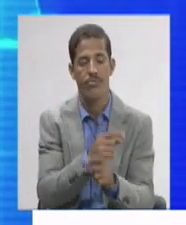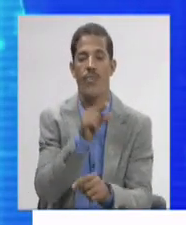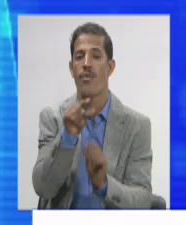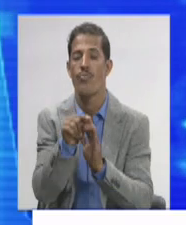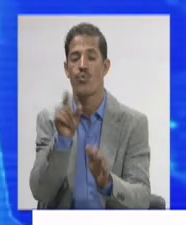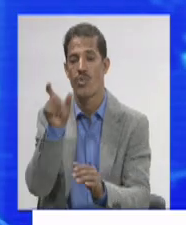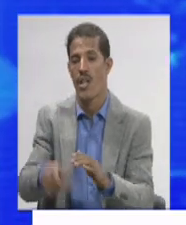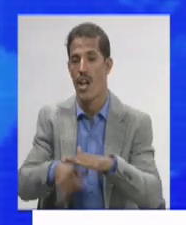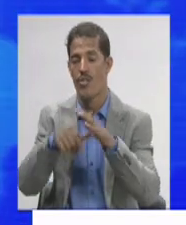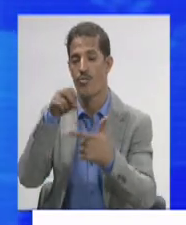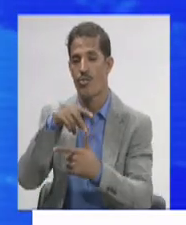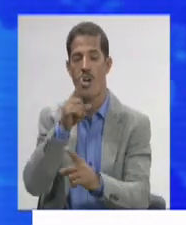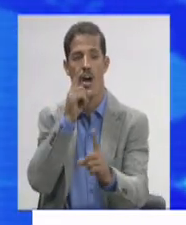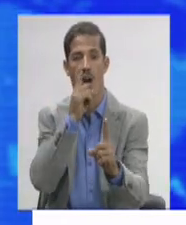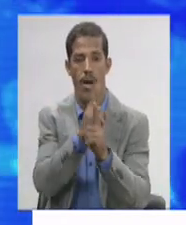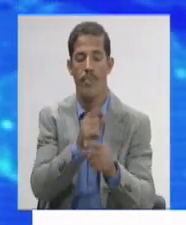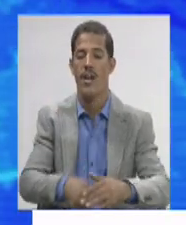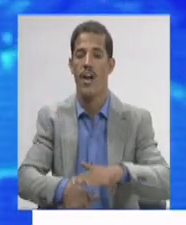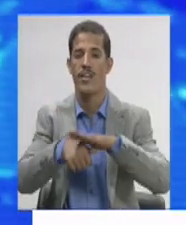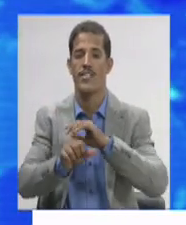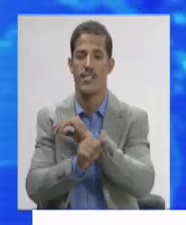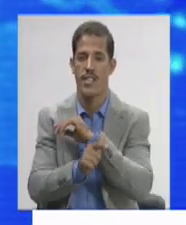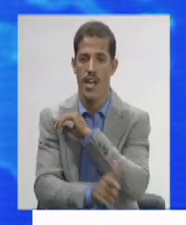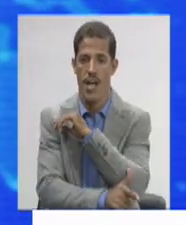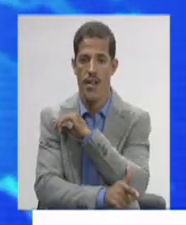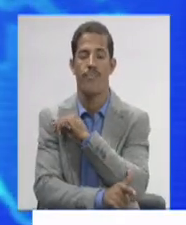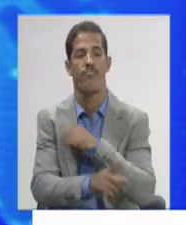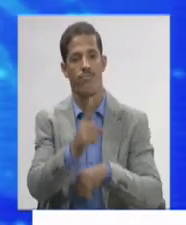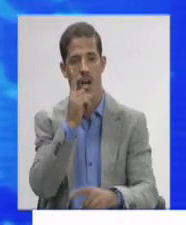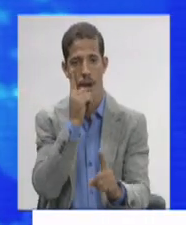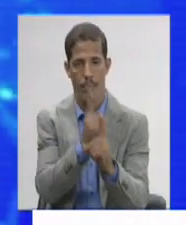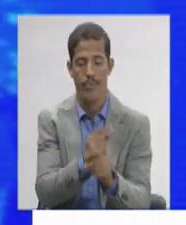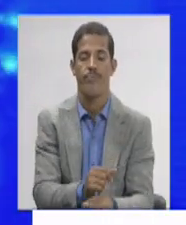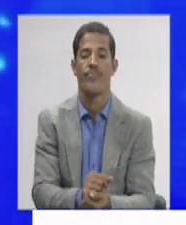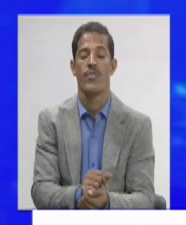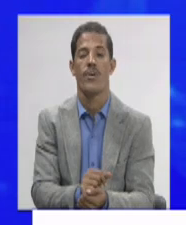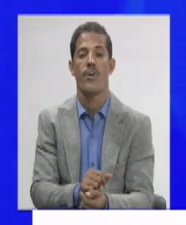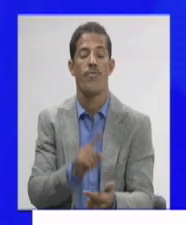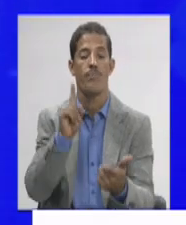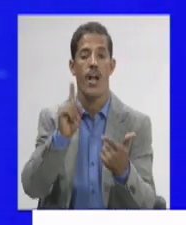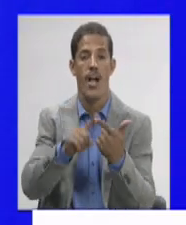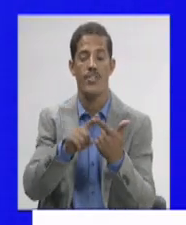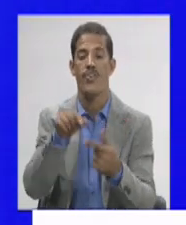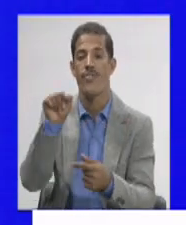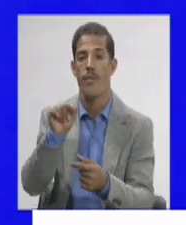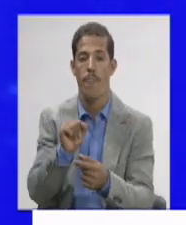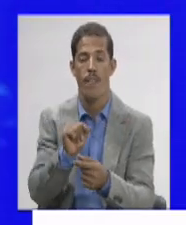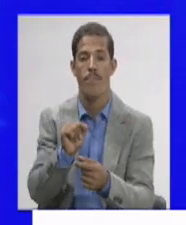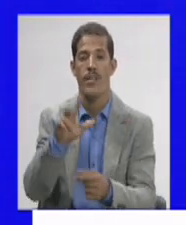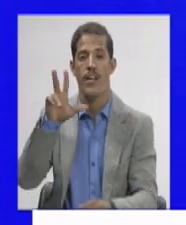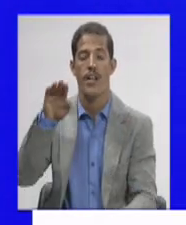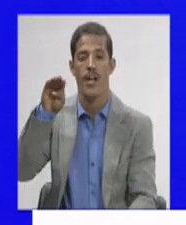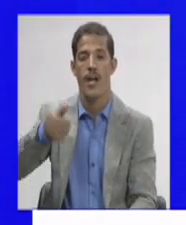رئيس الجمهوريه الرئيس السنغالي السيد باسير جماي فاي ورئيس المرحله الانتقاليه في جمهوريه الجابون رئيس الدوله